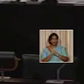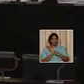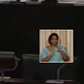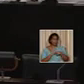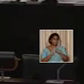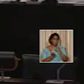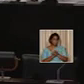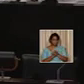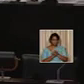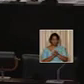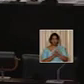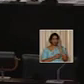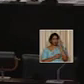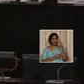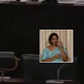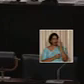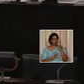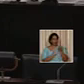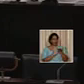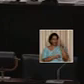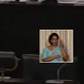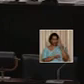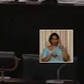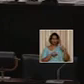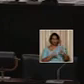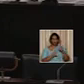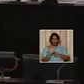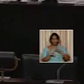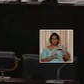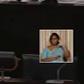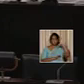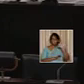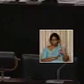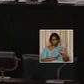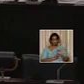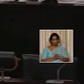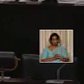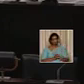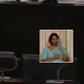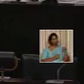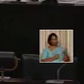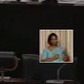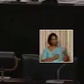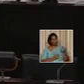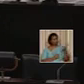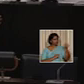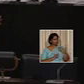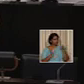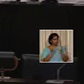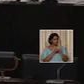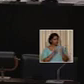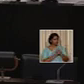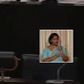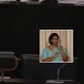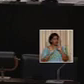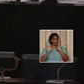බැංකුව 4000කට මදක් වැඩි සංඛ්‍යාවක්. දැන් එක මේ අවුරුද්දේ 5000ක් වෙලා තියෙනවා. එසා එතුමා කණ්ඩායම් දෙකක් ගැන ප්‍රශ්න